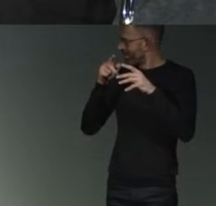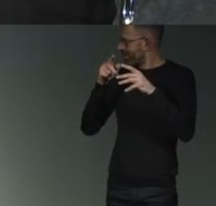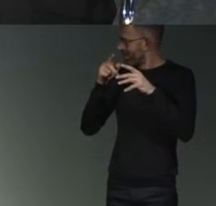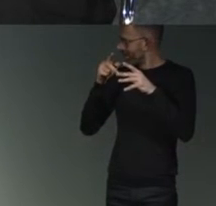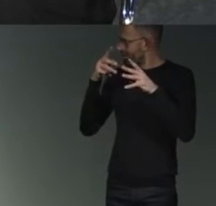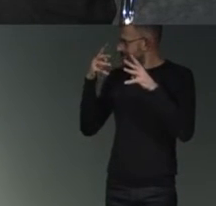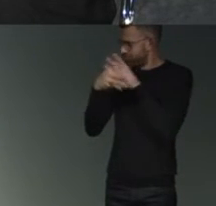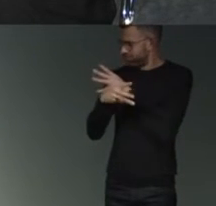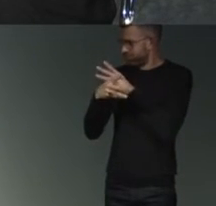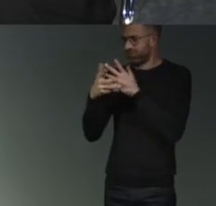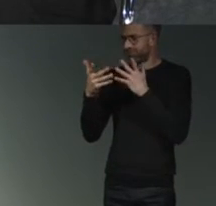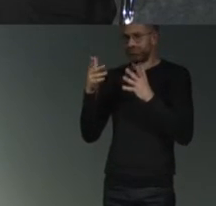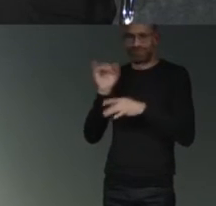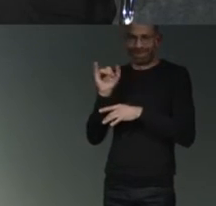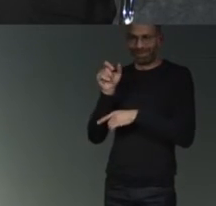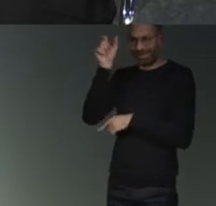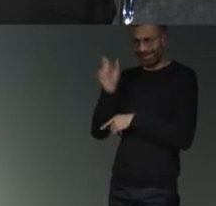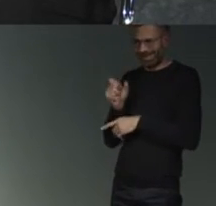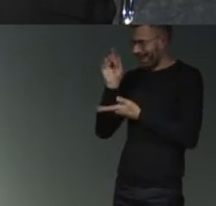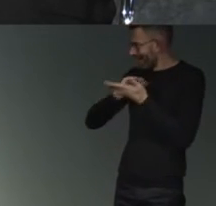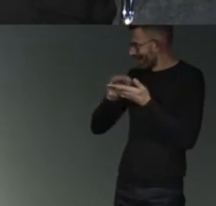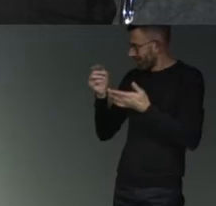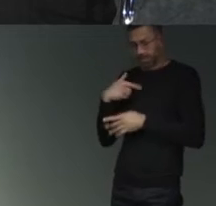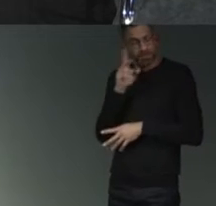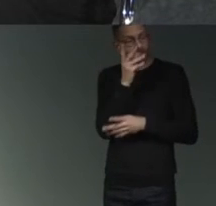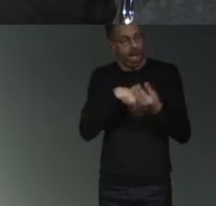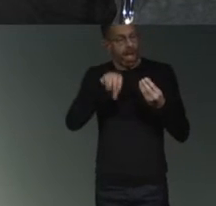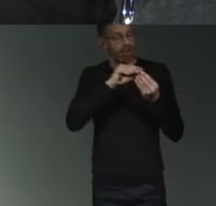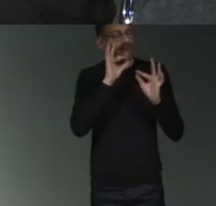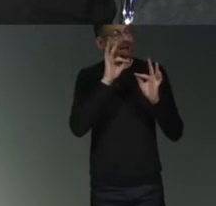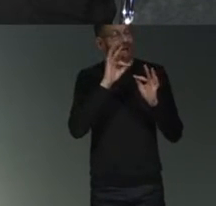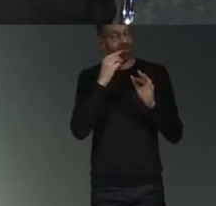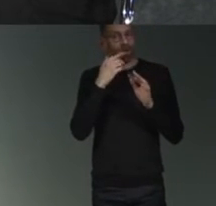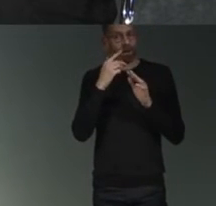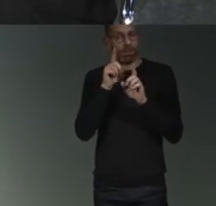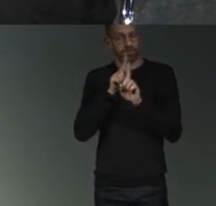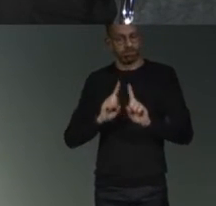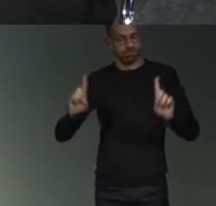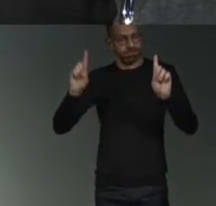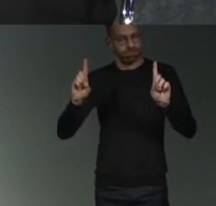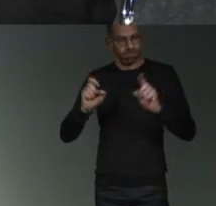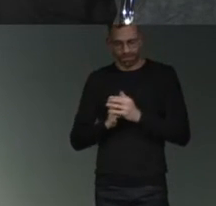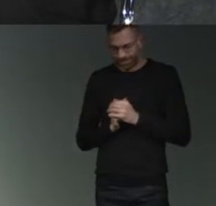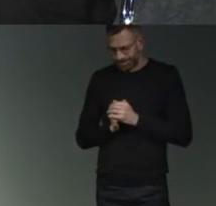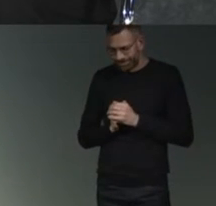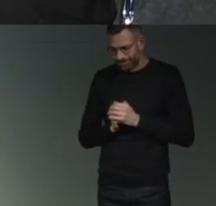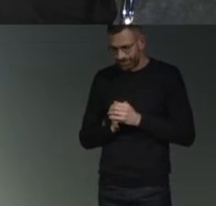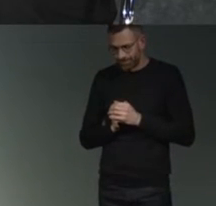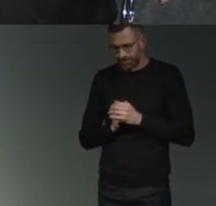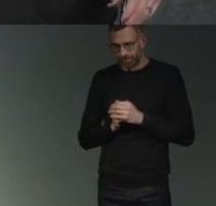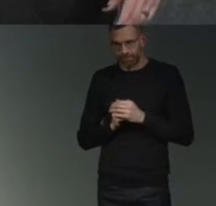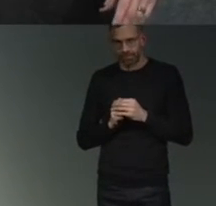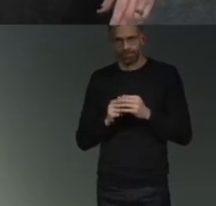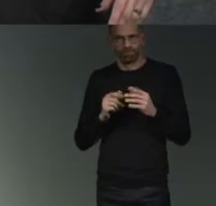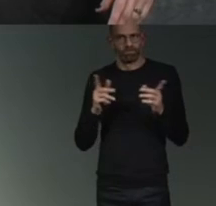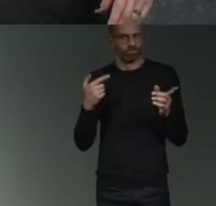c'est l'écrivain. Et je rajouterais juste une chose sur le double, c'est que